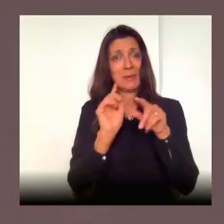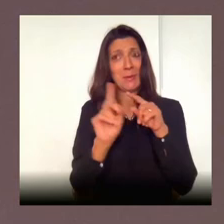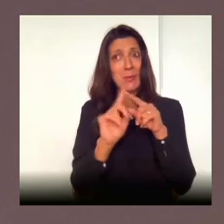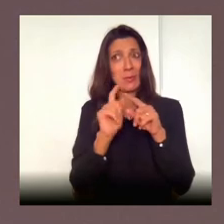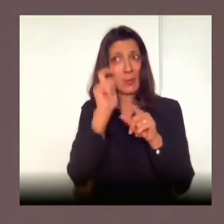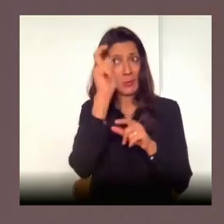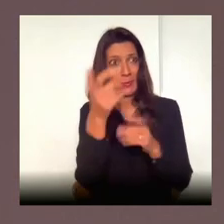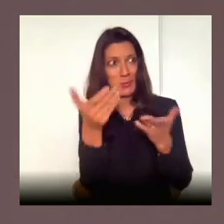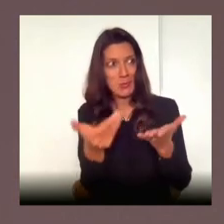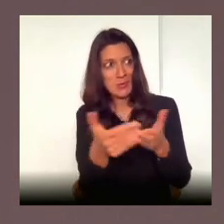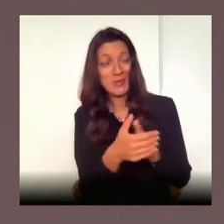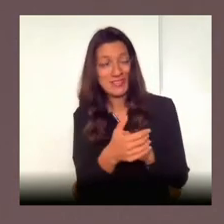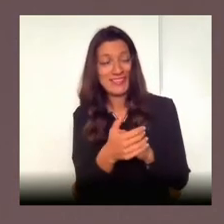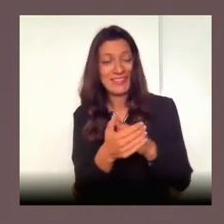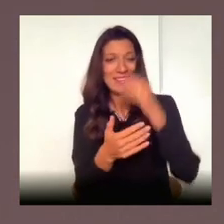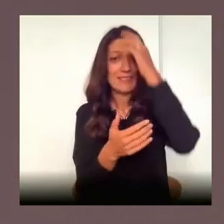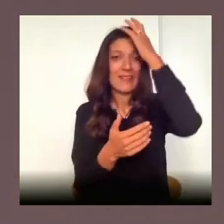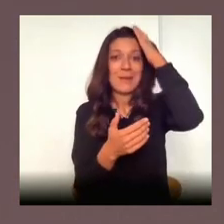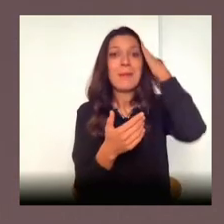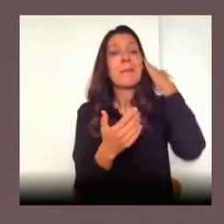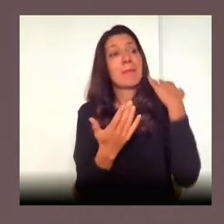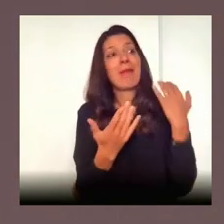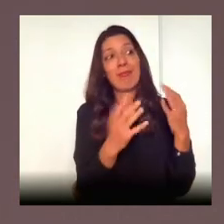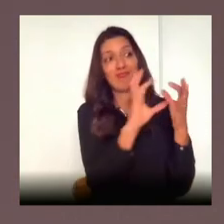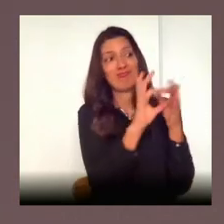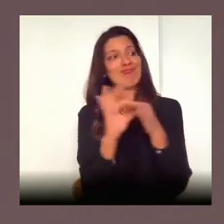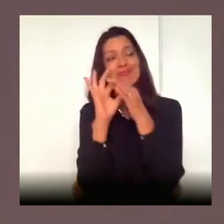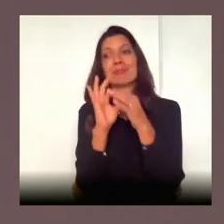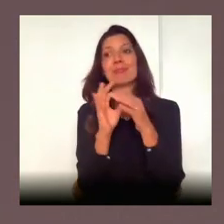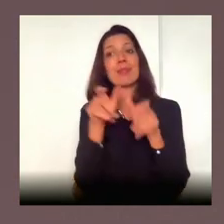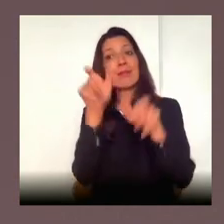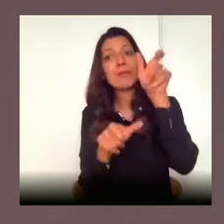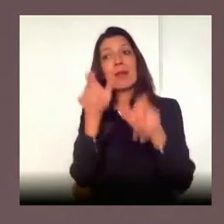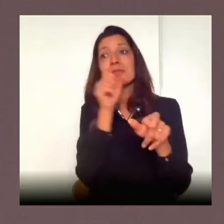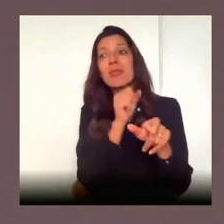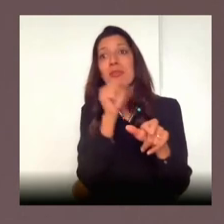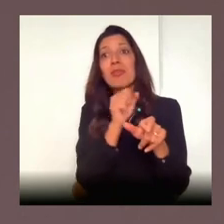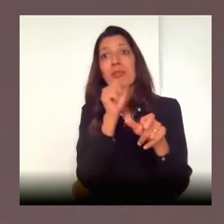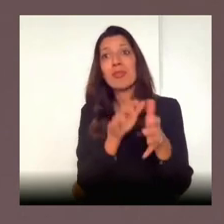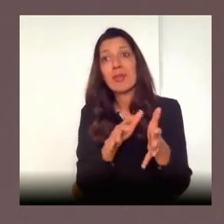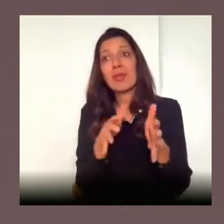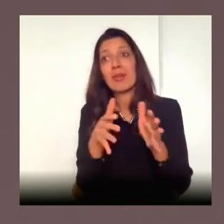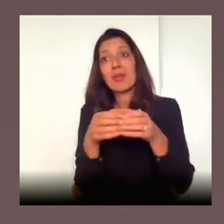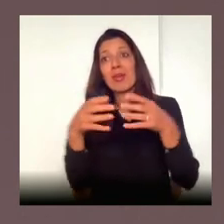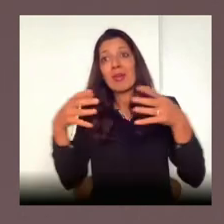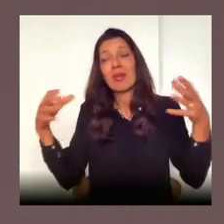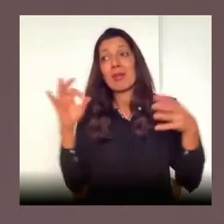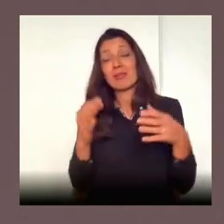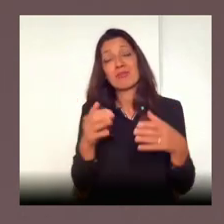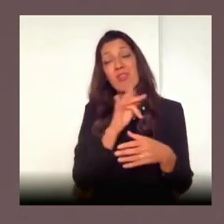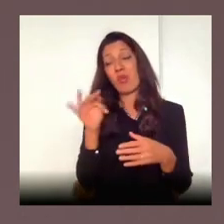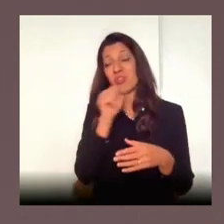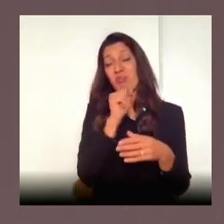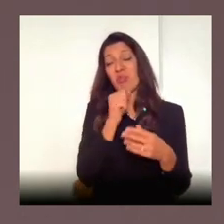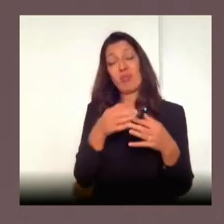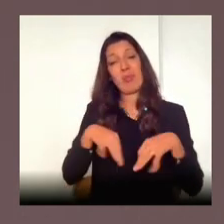il y a le vieillissement de la population. On est un vieux pays, de toute façon. Il faut trouver des solutions pour que